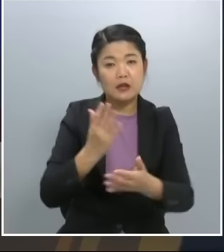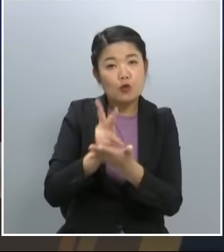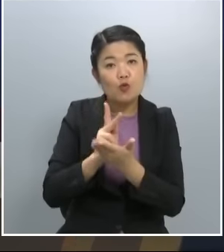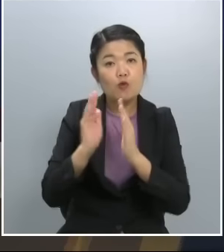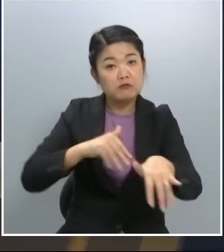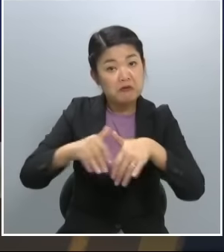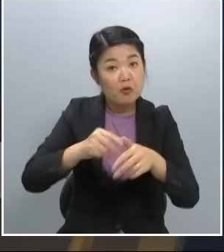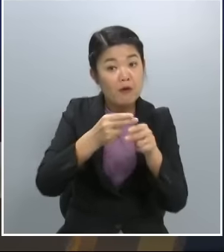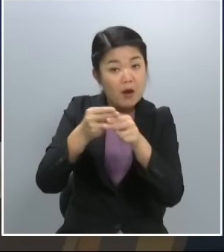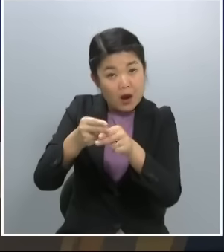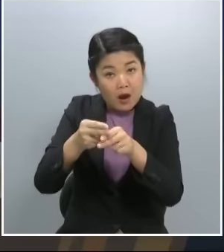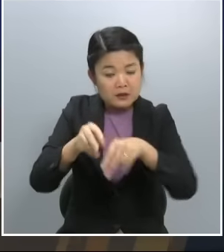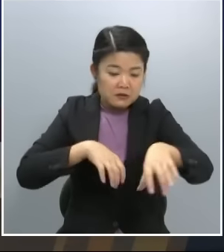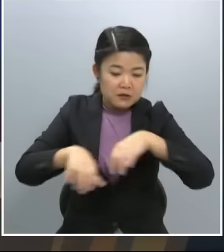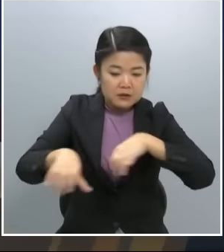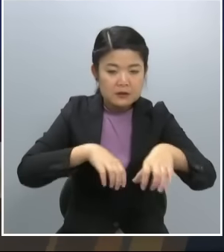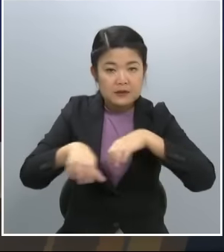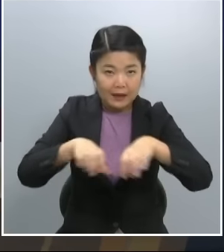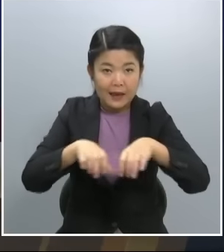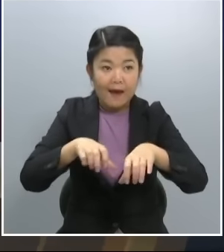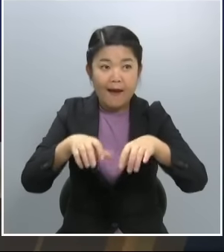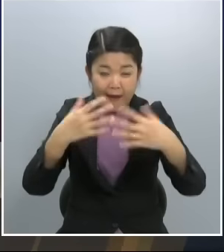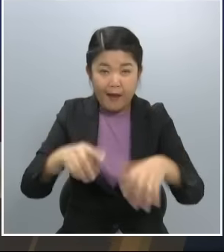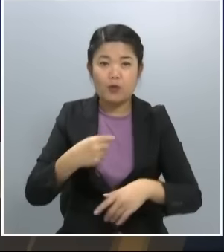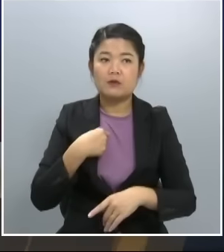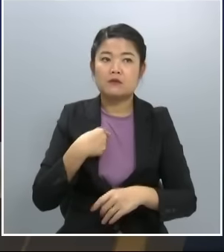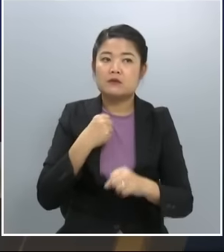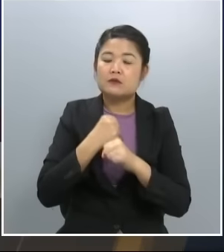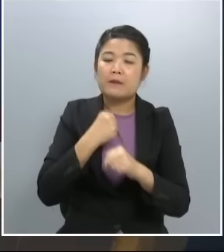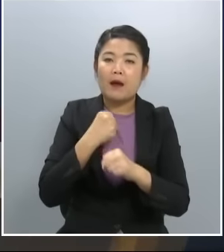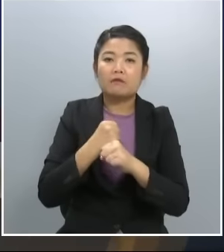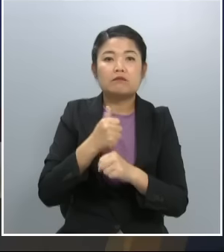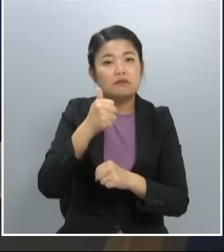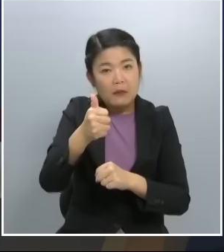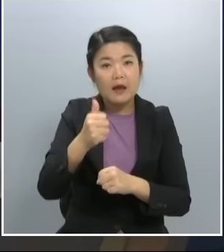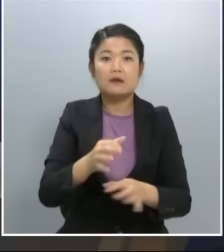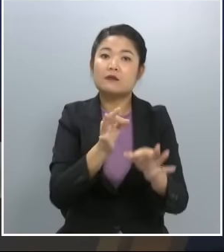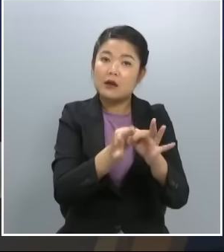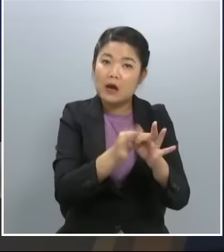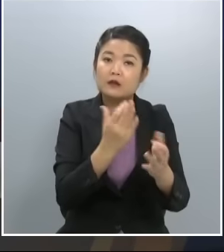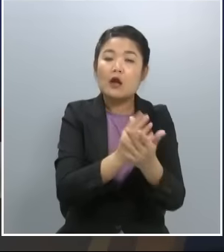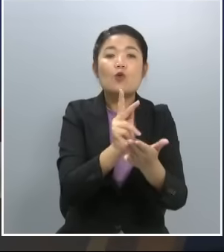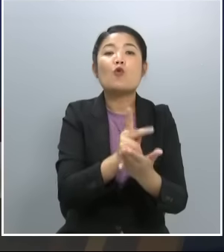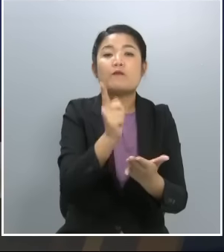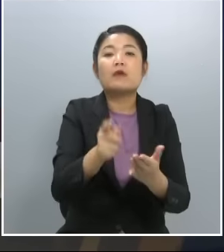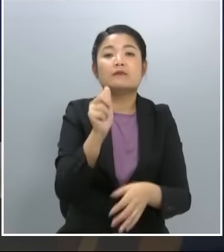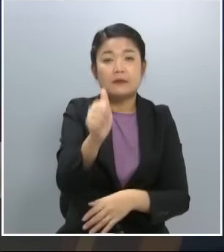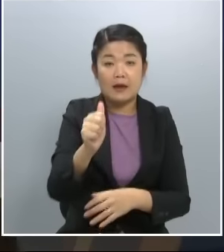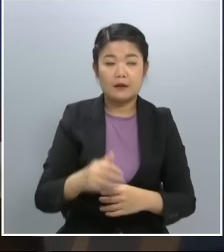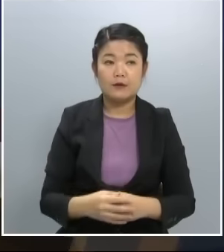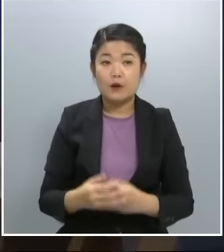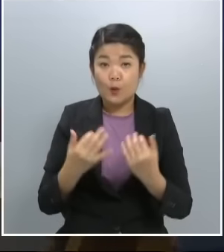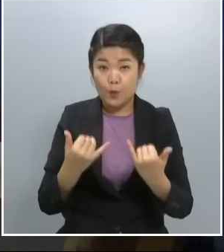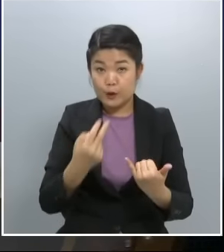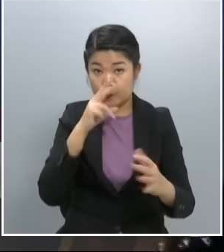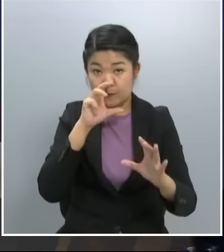ไปสู่สภาวะของการทำงานได้อย่างเดิมแล้วแบงก์ก็ปล่อยกู้ได้อย่างเดิมแต่วันนี้เรามาดู